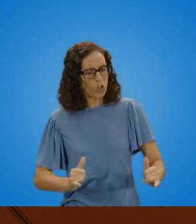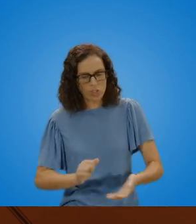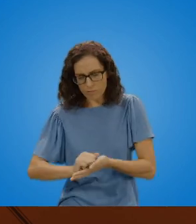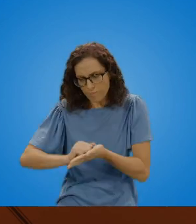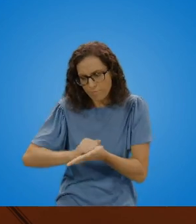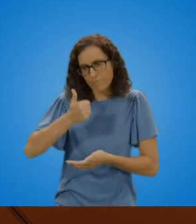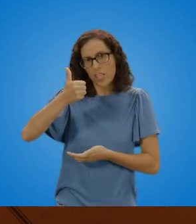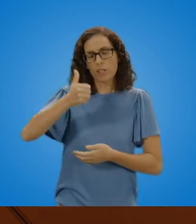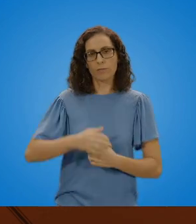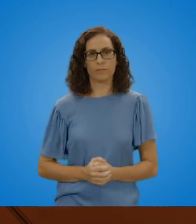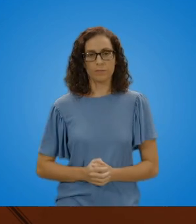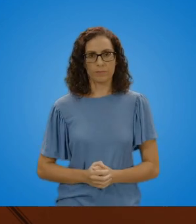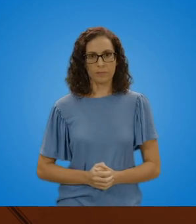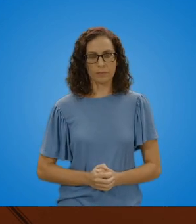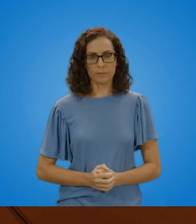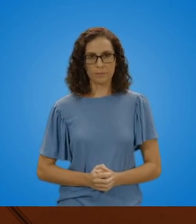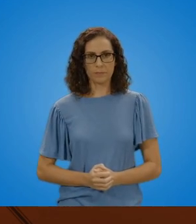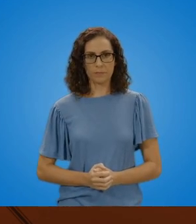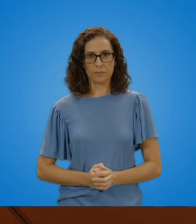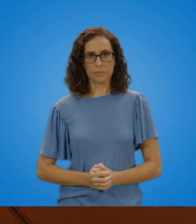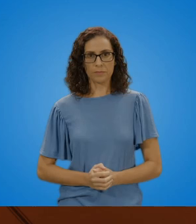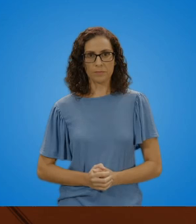Poġġi, poġġi! Poġġi, natfu sew!